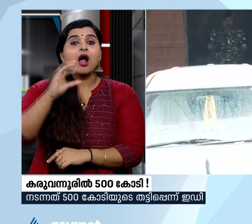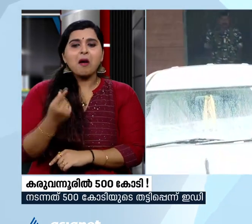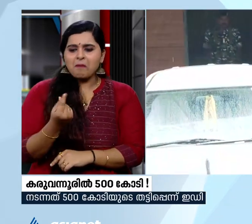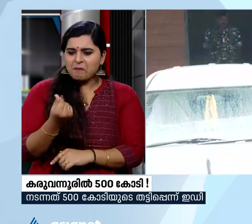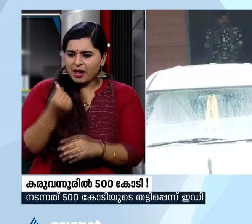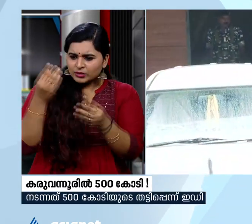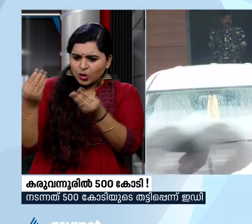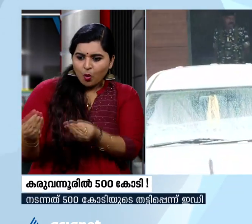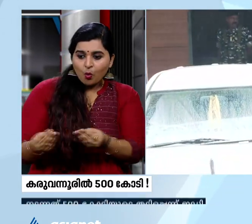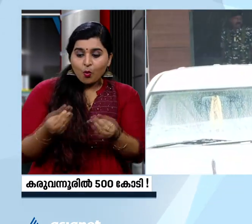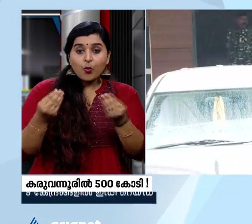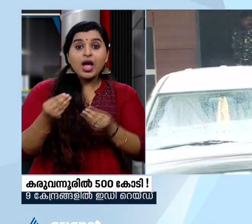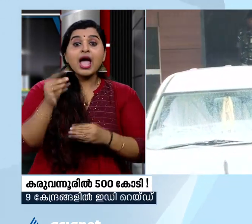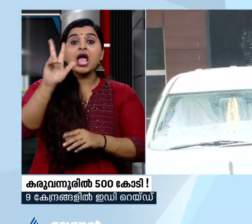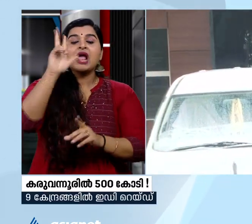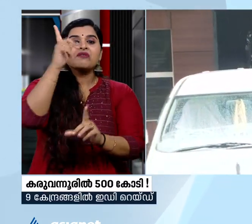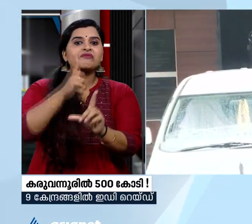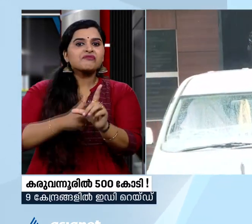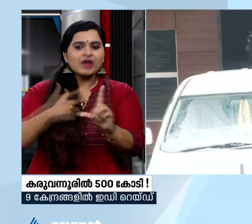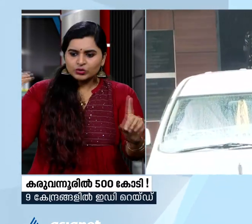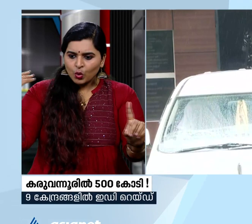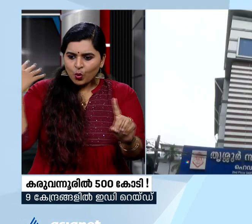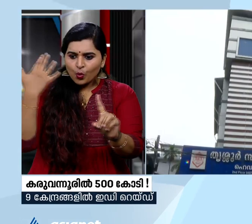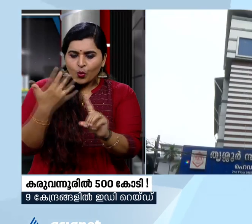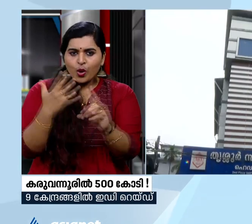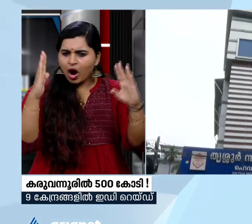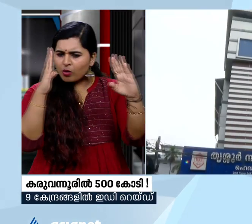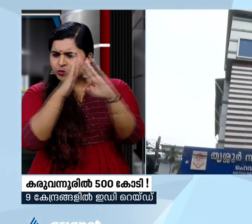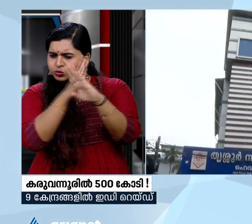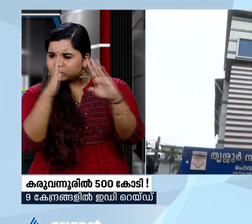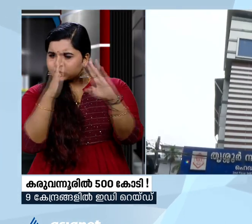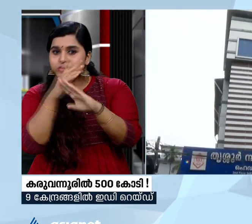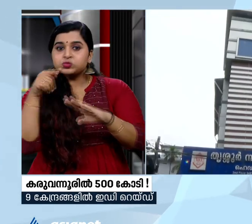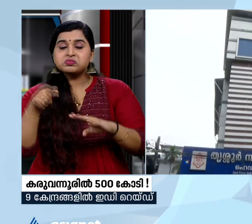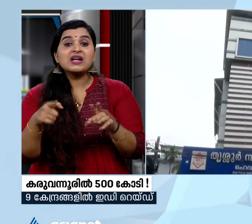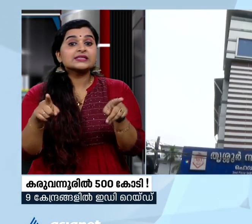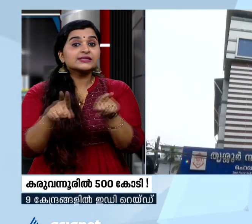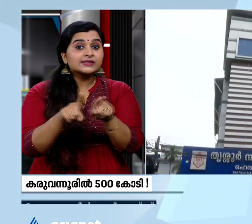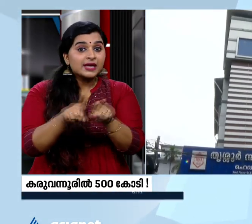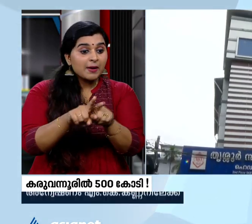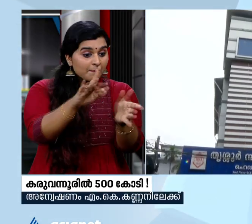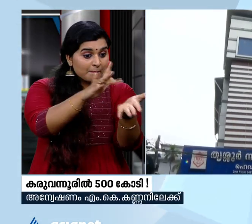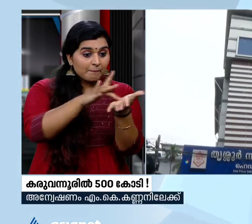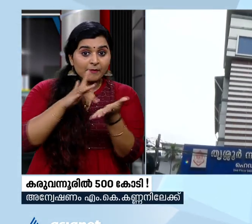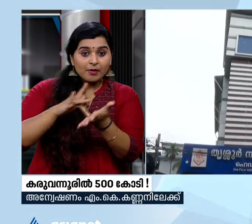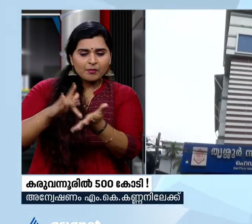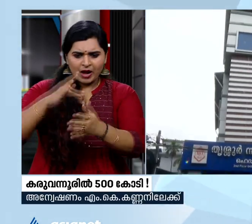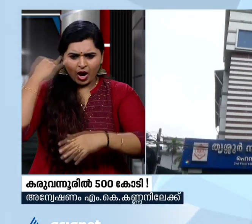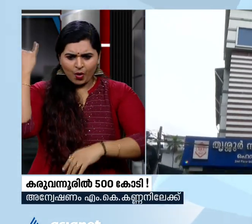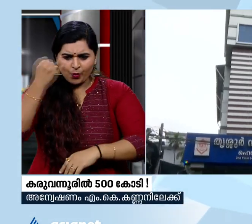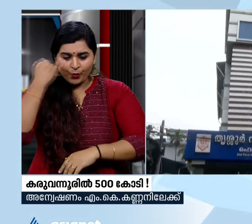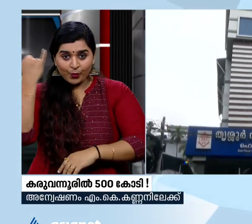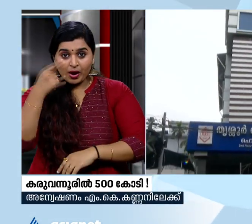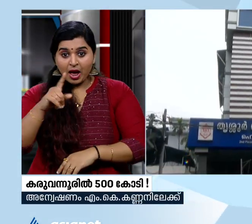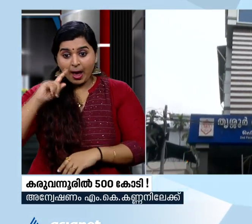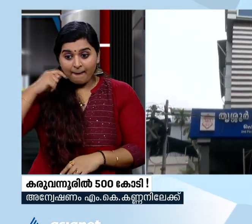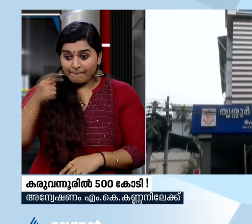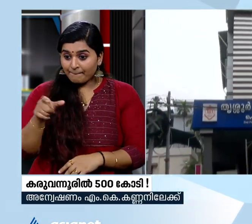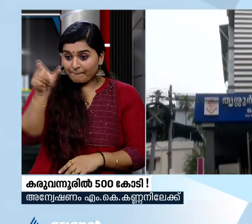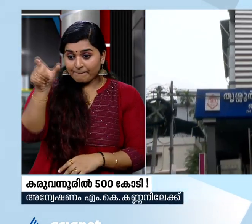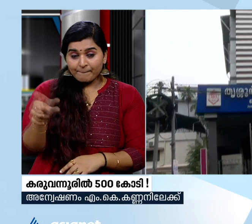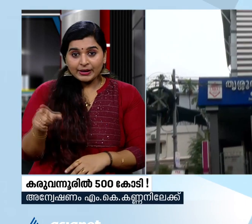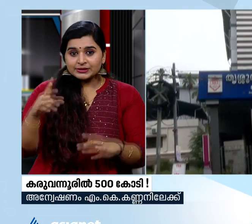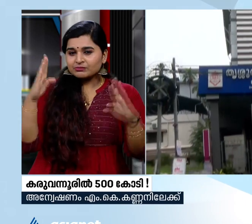വീട് എന്നിവിടങ്ങളിലാണ് പരിശോധന തുടരുന്നത്. അനിൽകുമാറിനെ ഒളിവിൽ കഴിയാൻ സഹായിക്കുന്നത് സിപിഎം നേതാക്കളാണെന്ന്